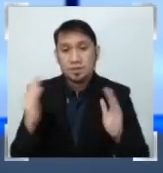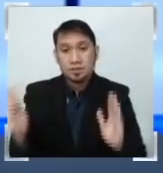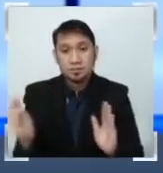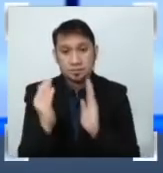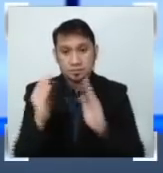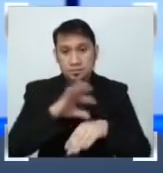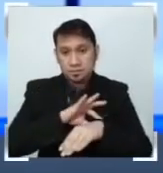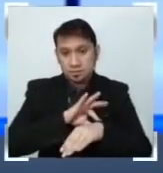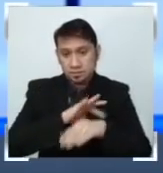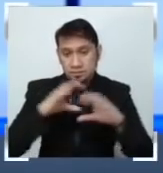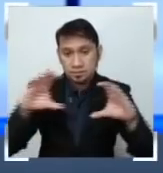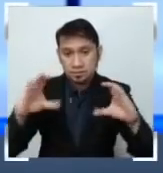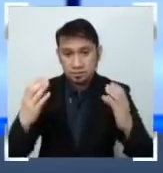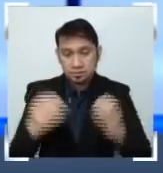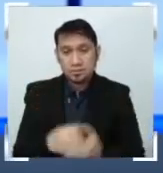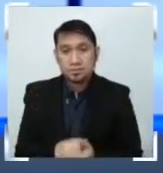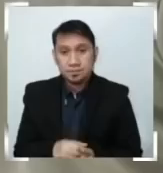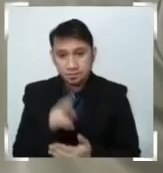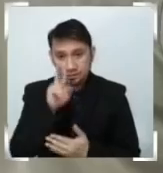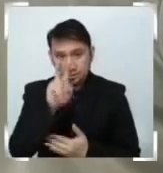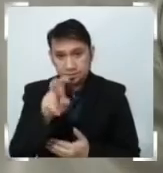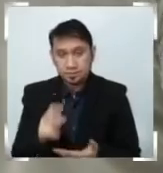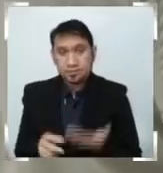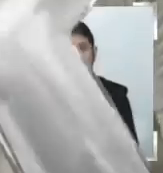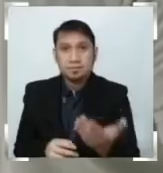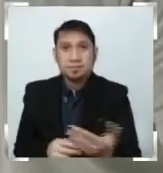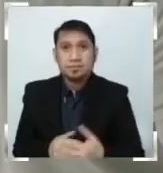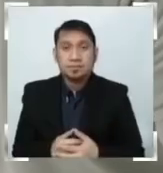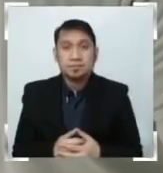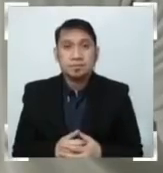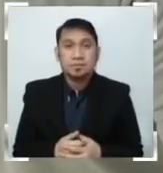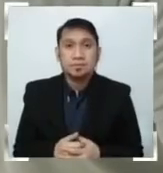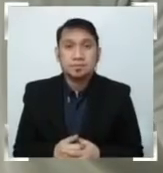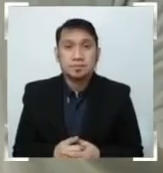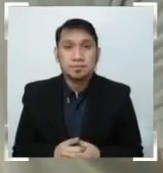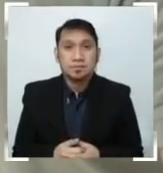classes. Saksi, si Ivan Mayrina.